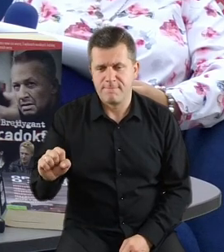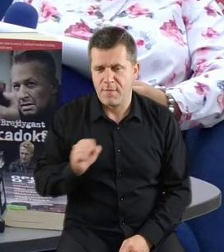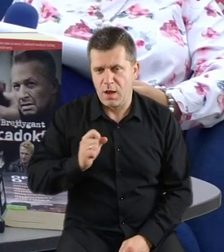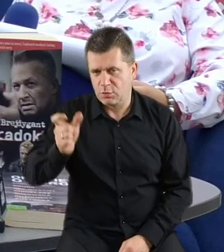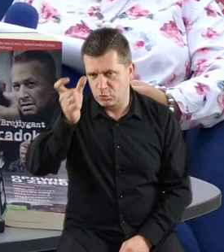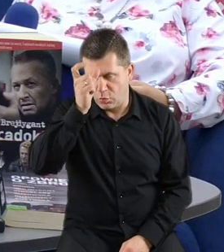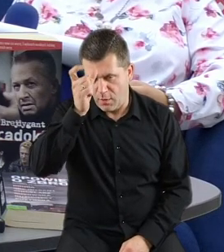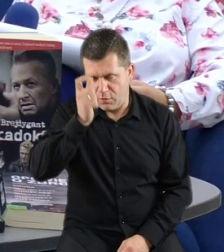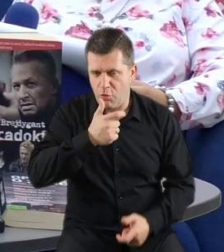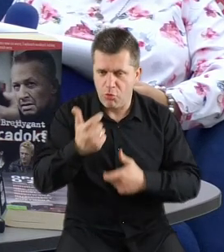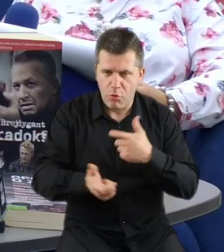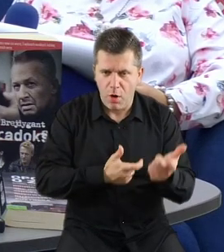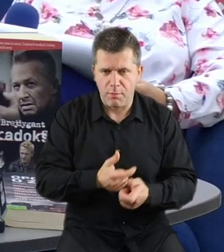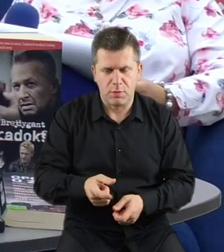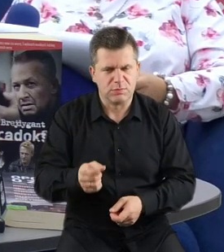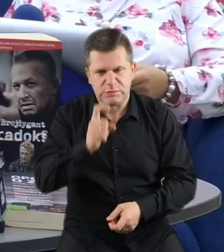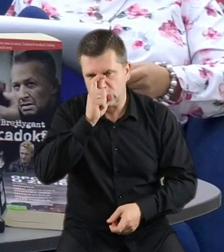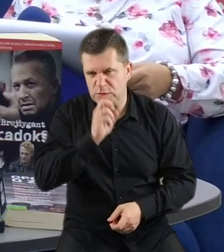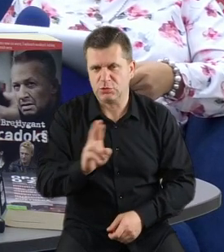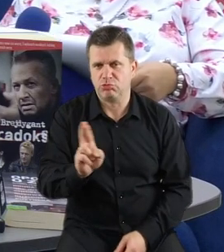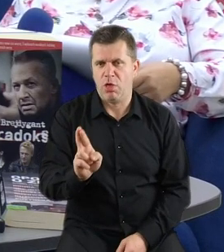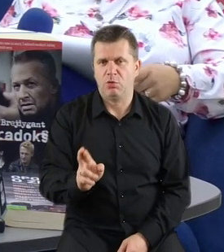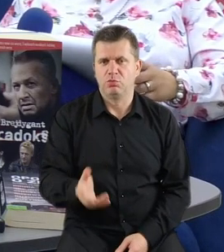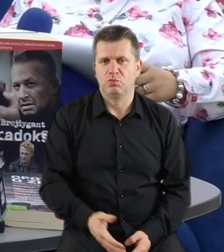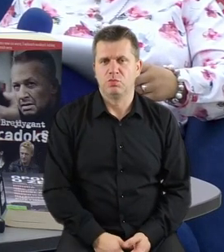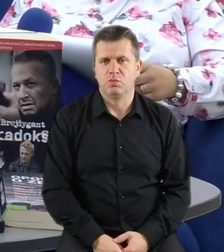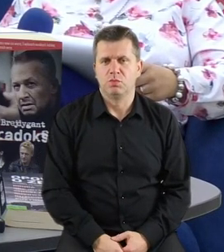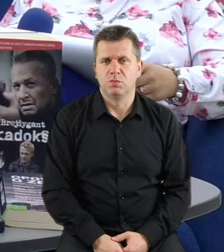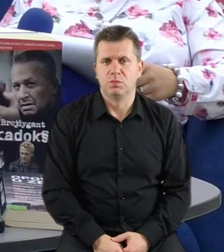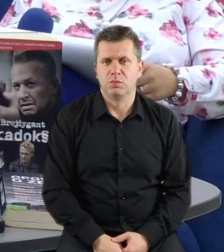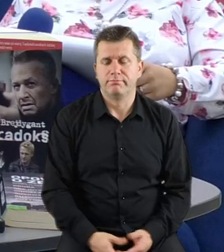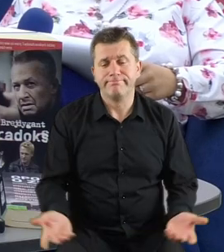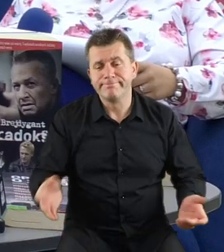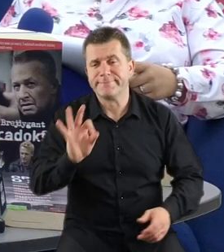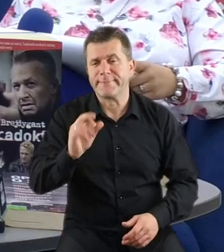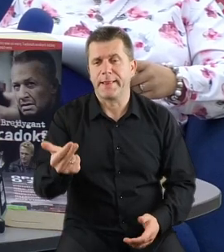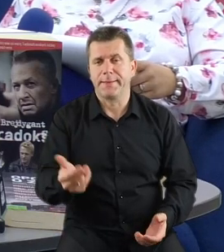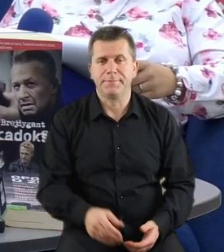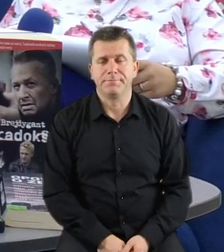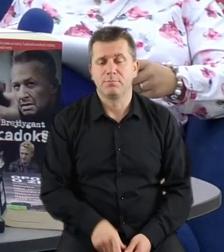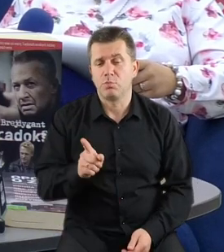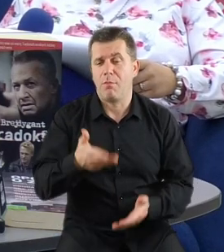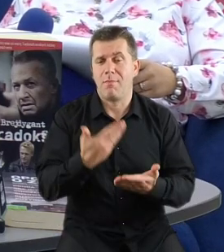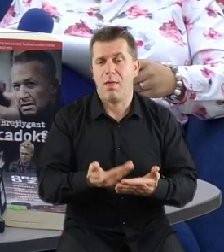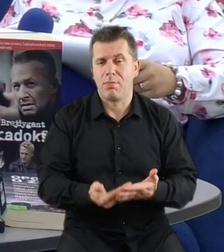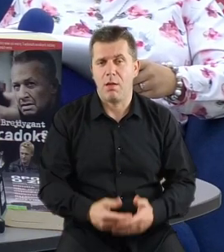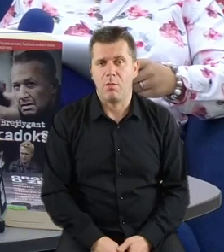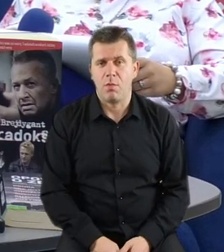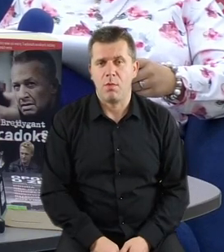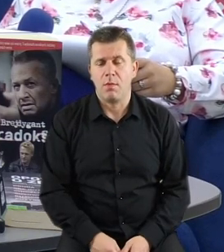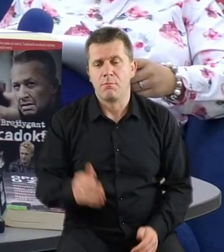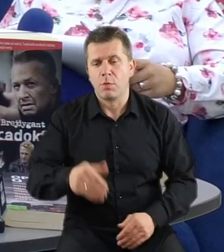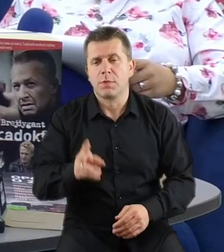człowiekiem, jednocześnie robić tak koszmarne rzeczy? No syn, no. No to dlatego. Natomiast może,